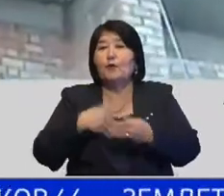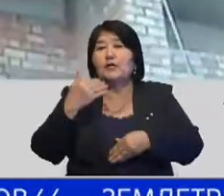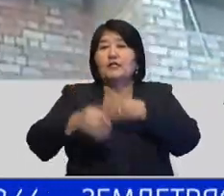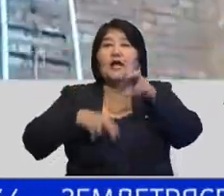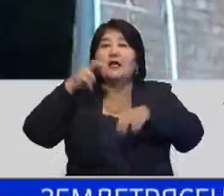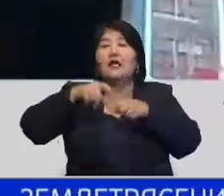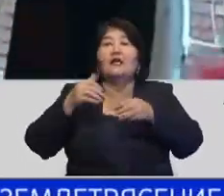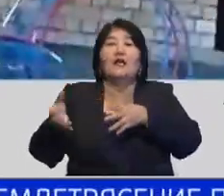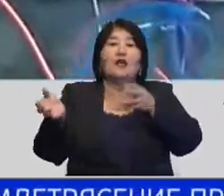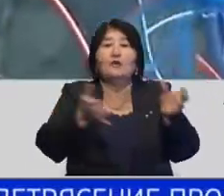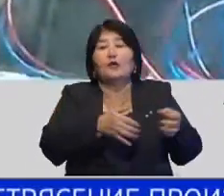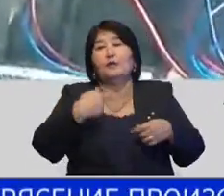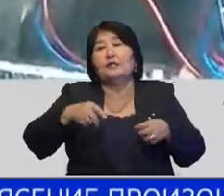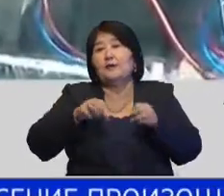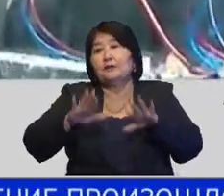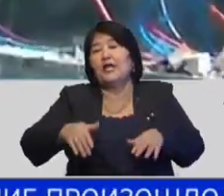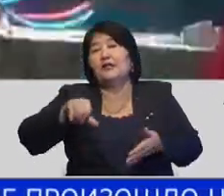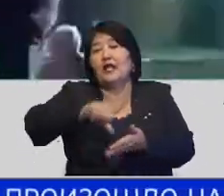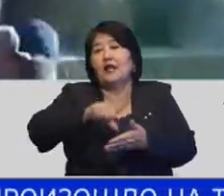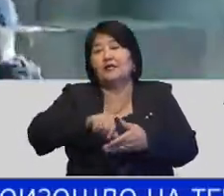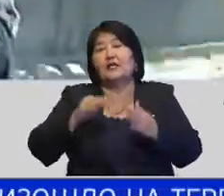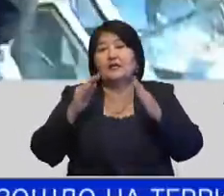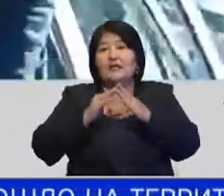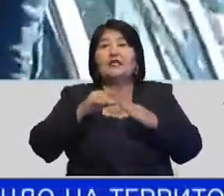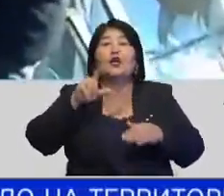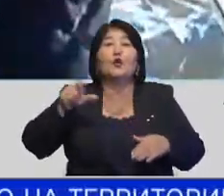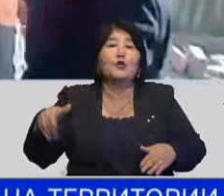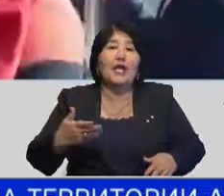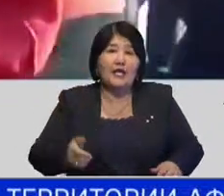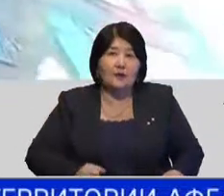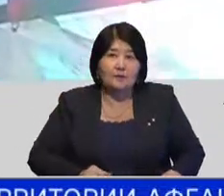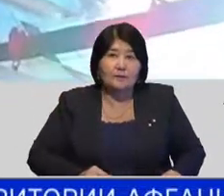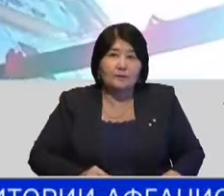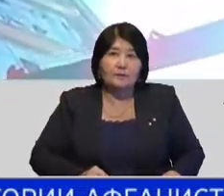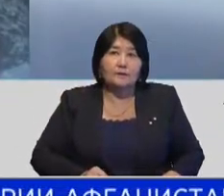лестницы эвакуировали в безопасное место находившихся в здании людей.